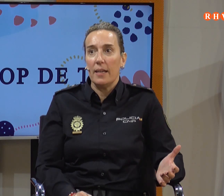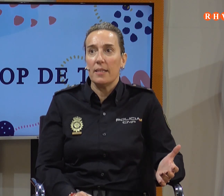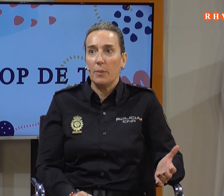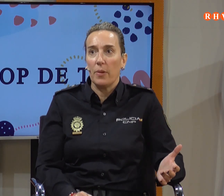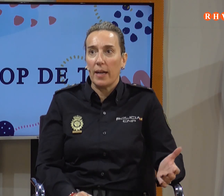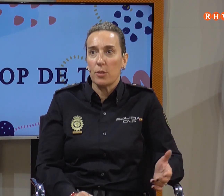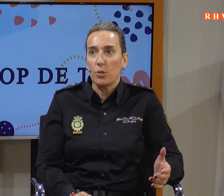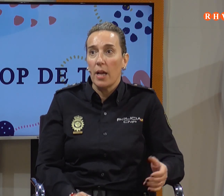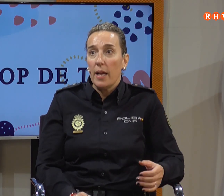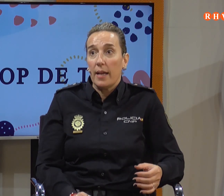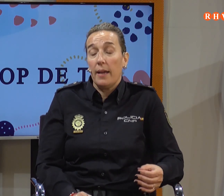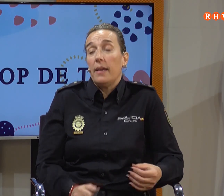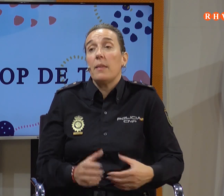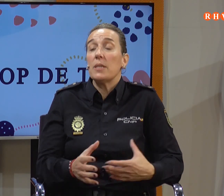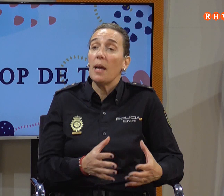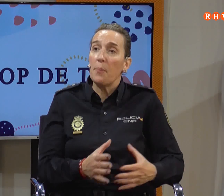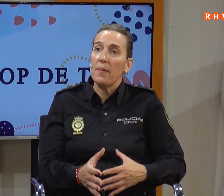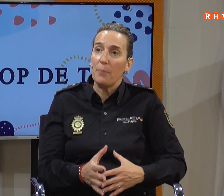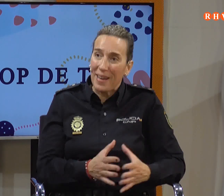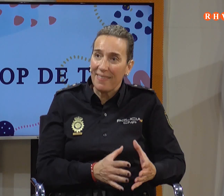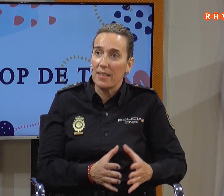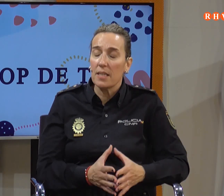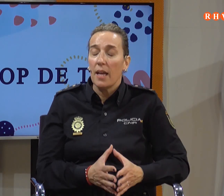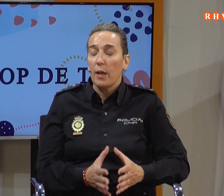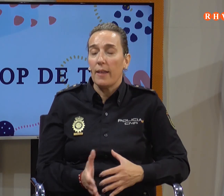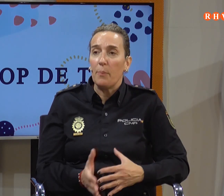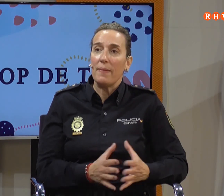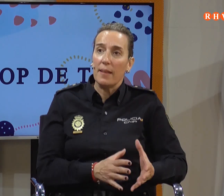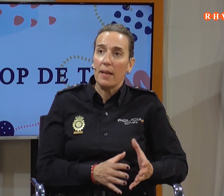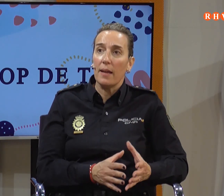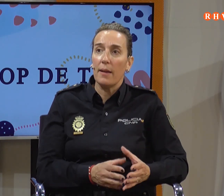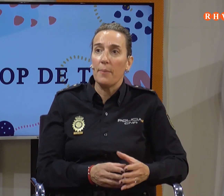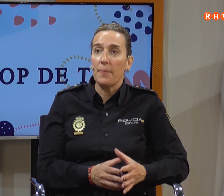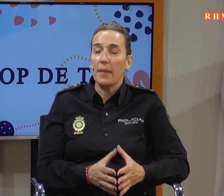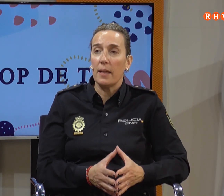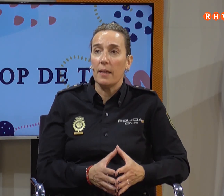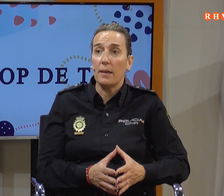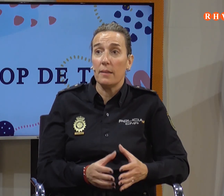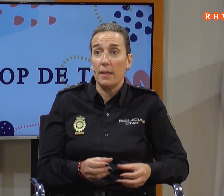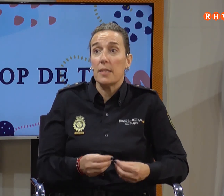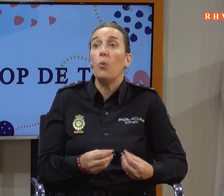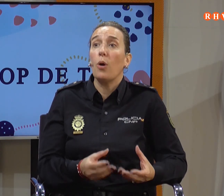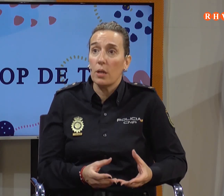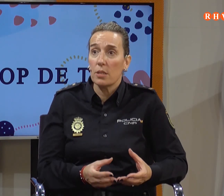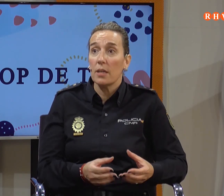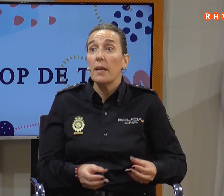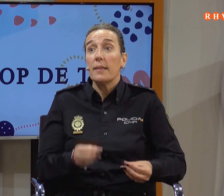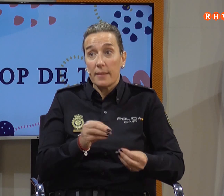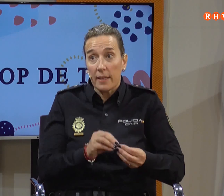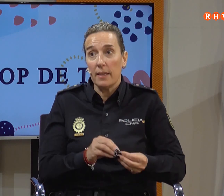ja aquest tipus de casos. I a més hi ha prendes que depèn del seu